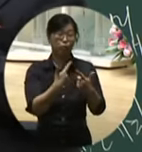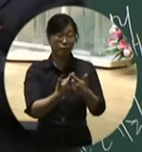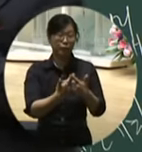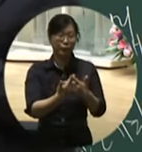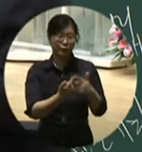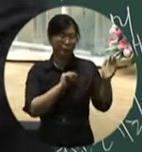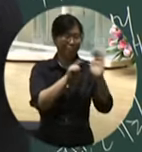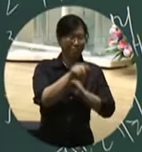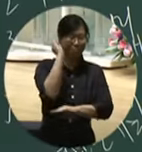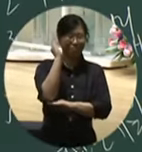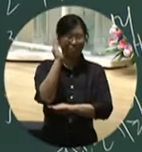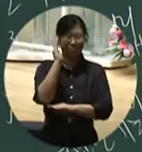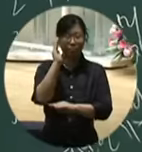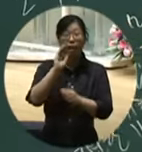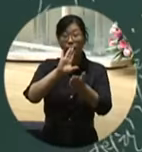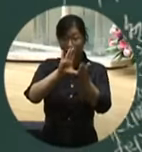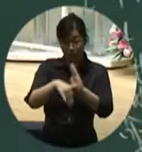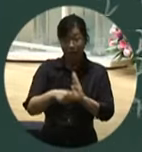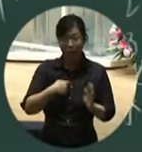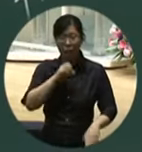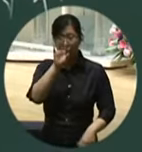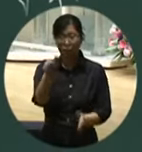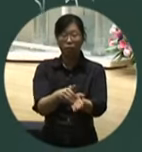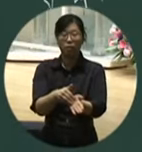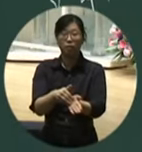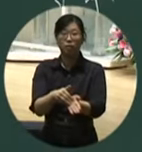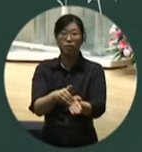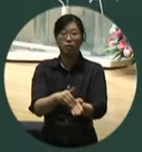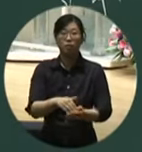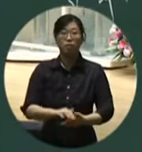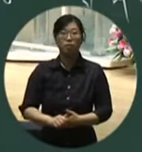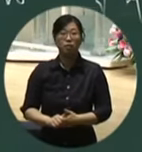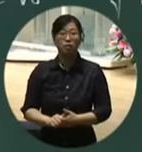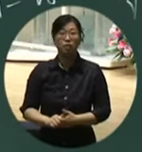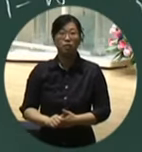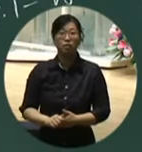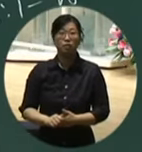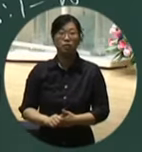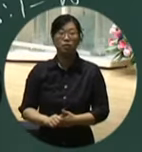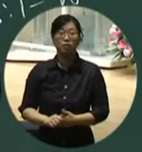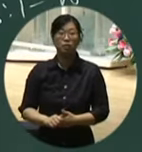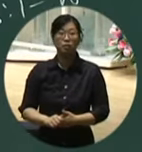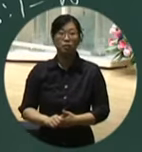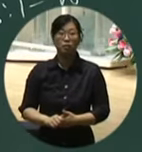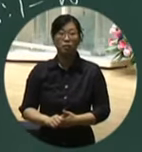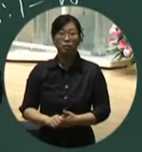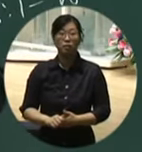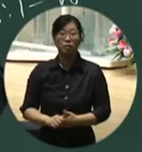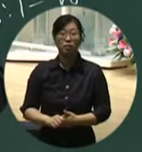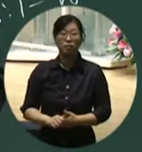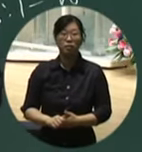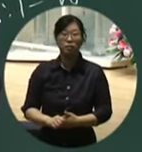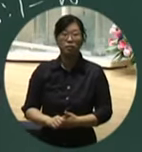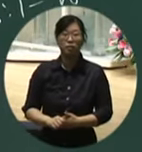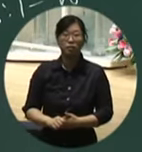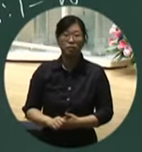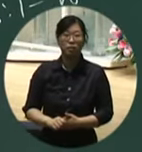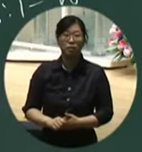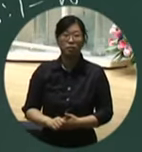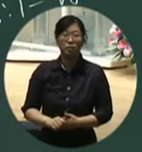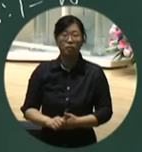already last week in Busan we made this theme only once. 그렇게 시킨 대로 했더만 아예 수첩을 만들었어요.